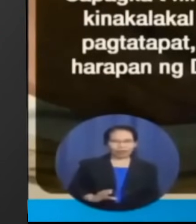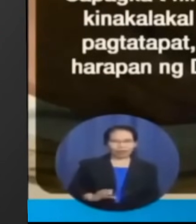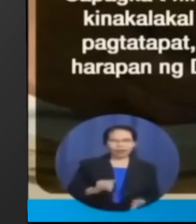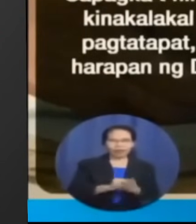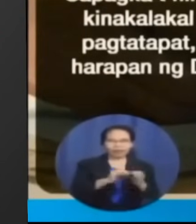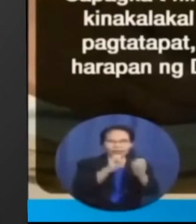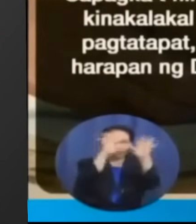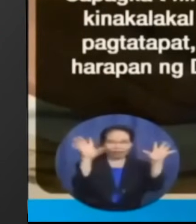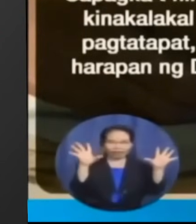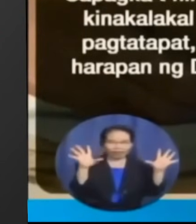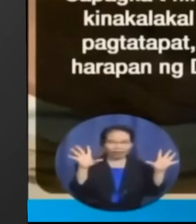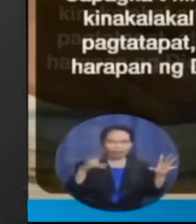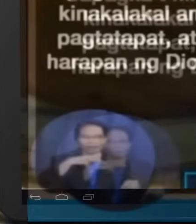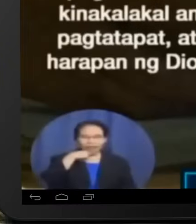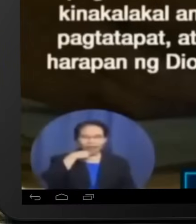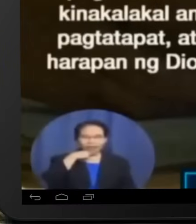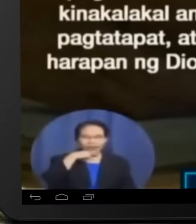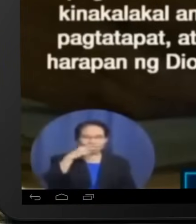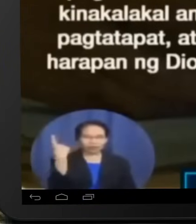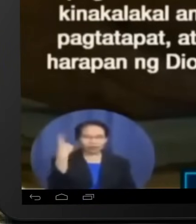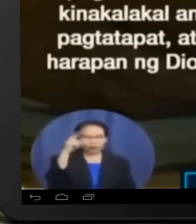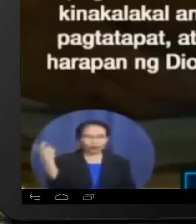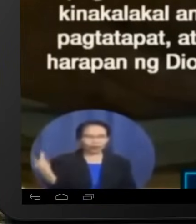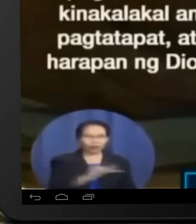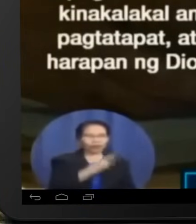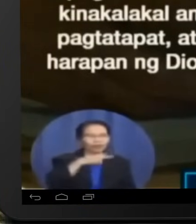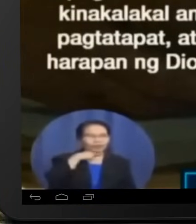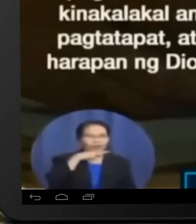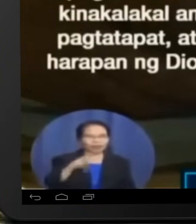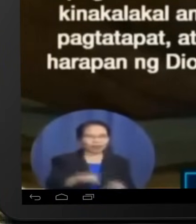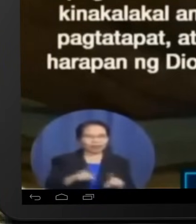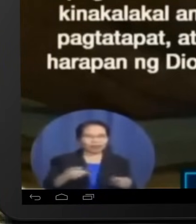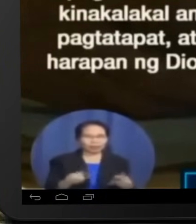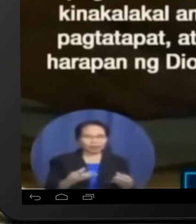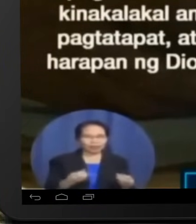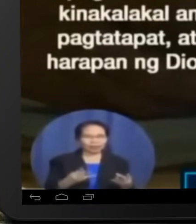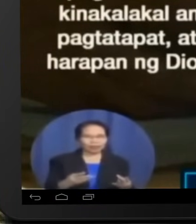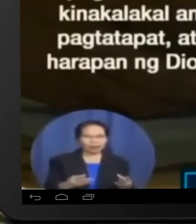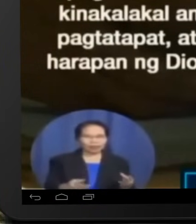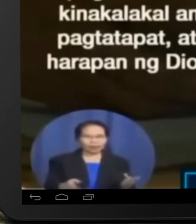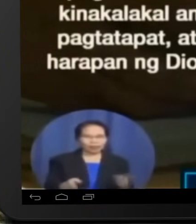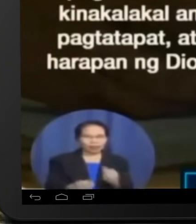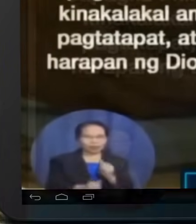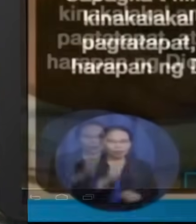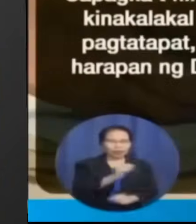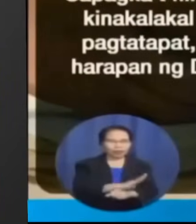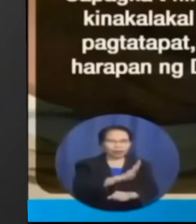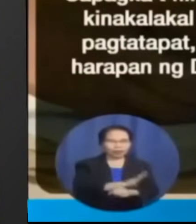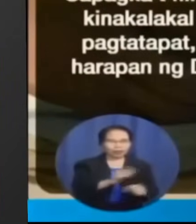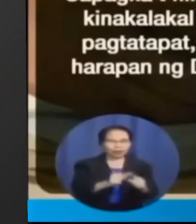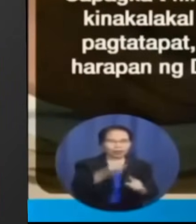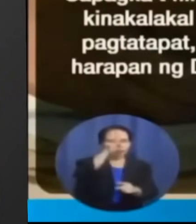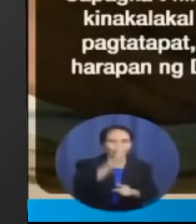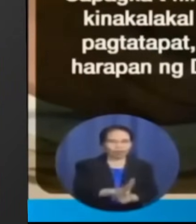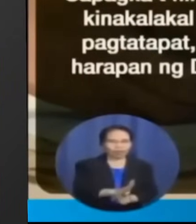Doon, maliwanag, hindi kami gaya ng karamihan, kinakalakal ang salita ng Diyos. Nakita